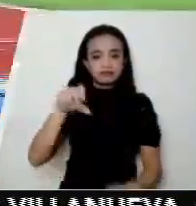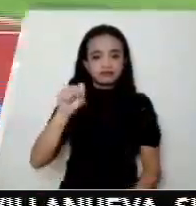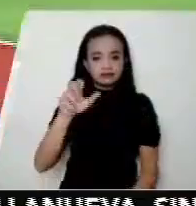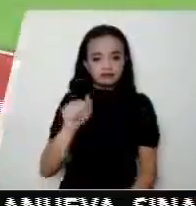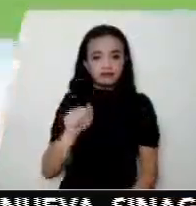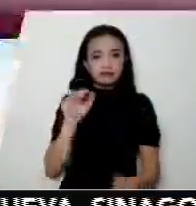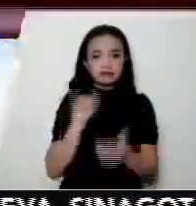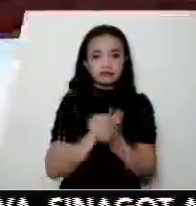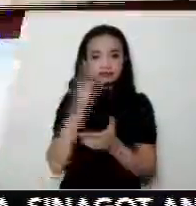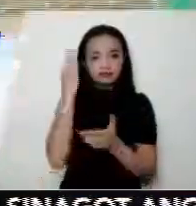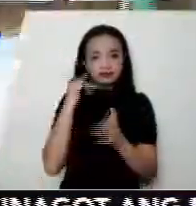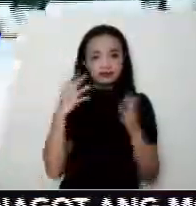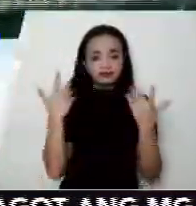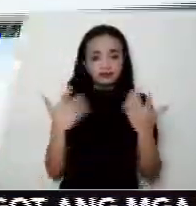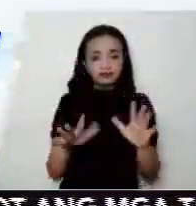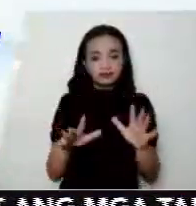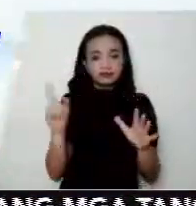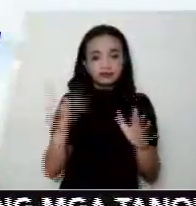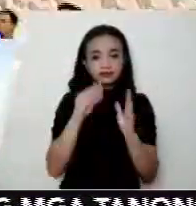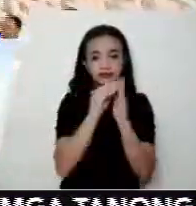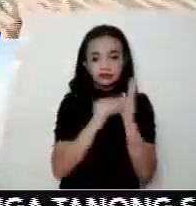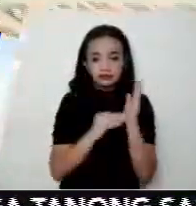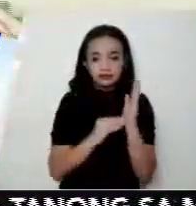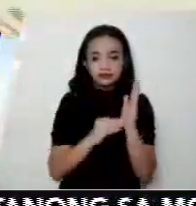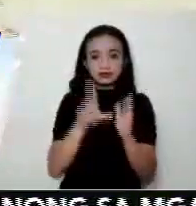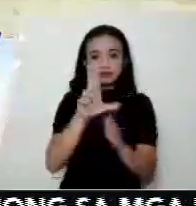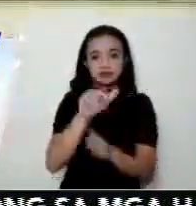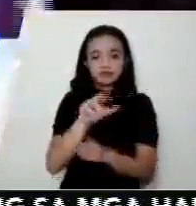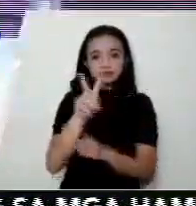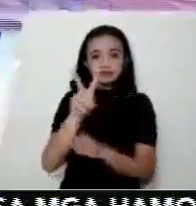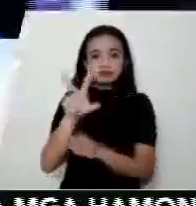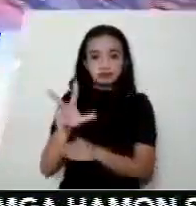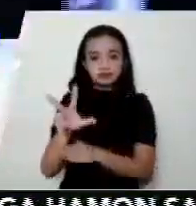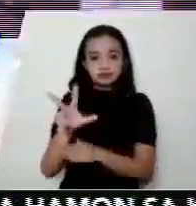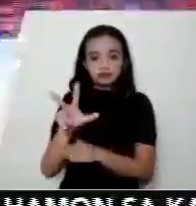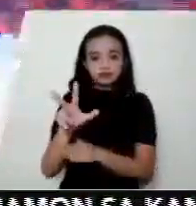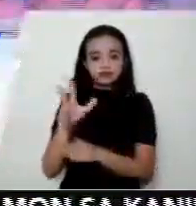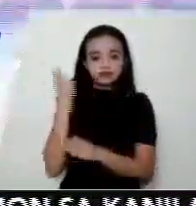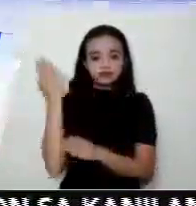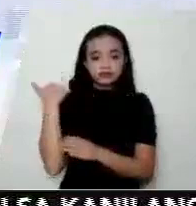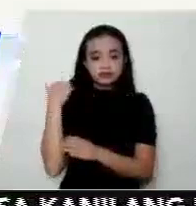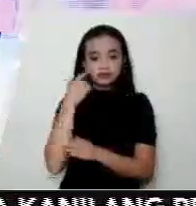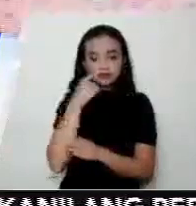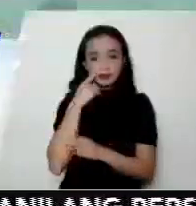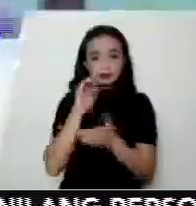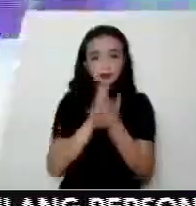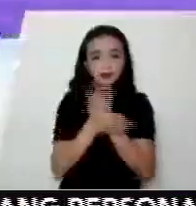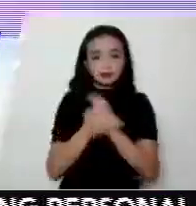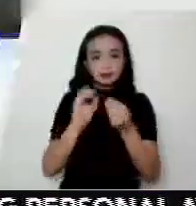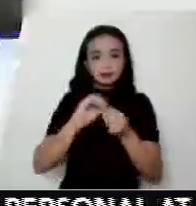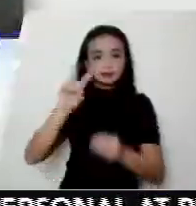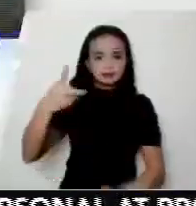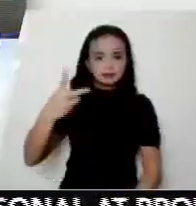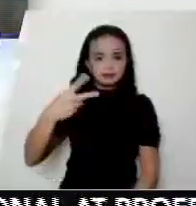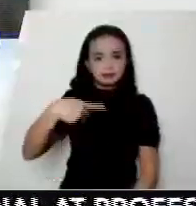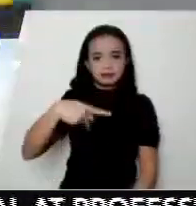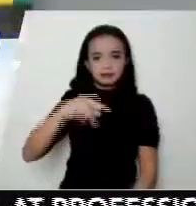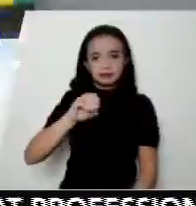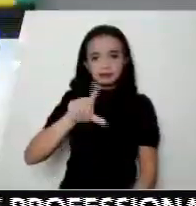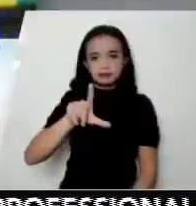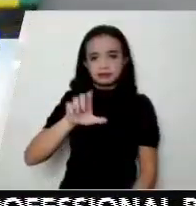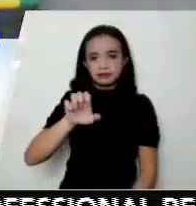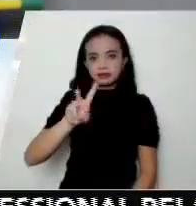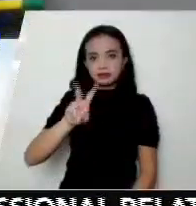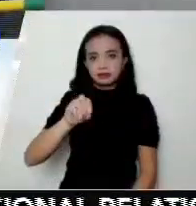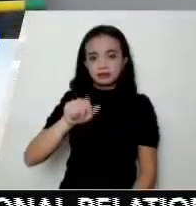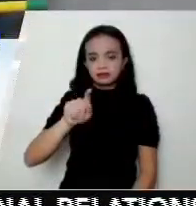niyang bumasag ng mga record noong 2023 at maging world's number 2 pole vaulter. Historic nga para